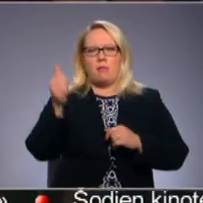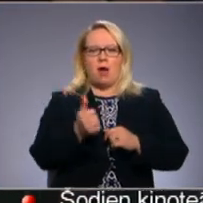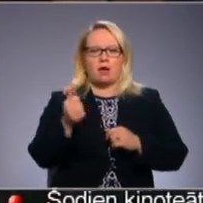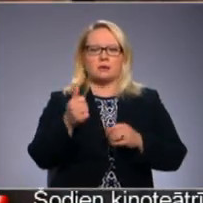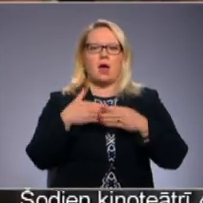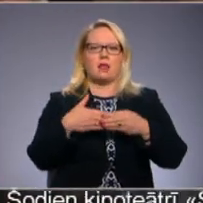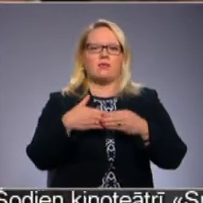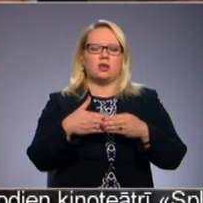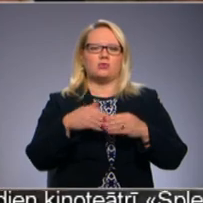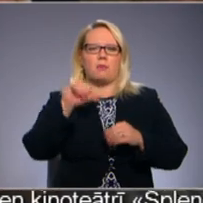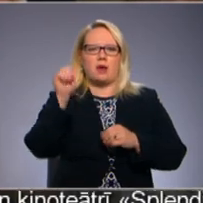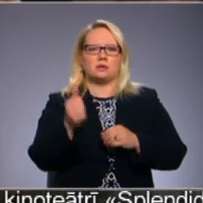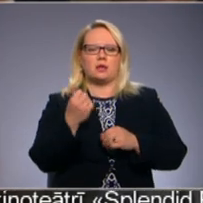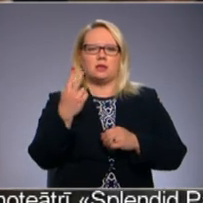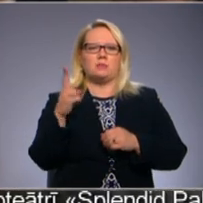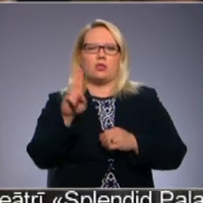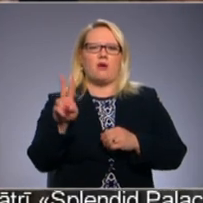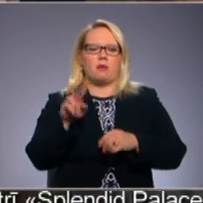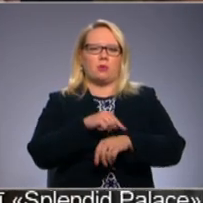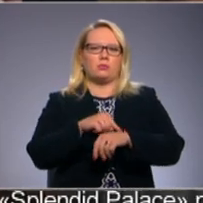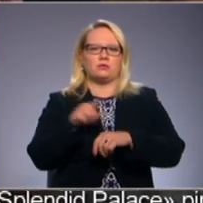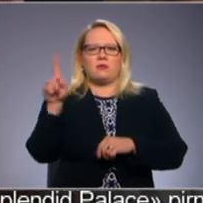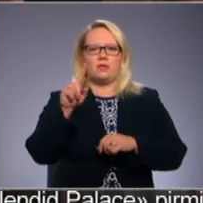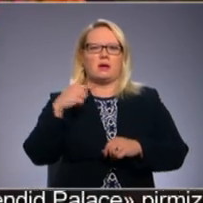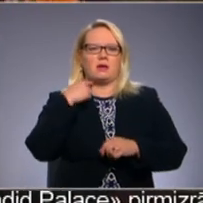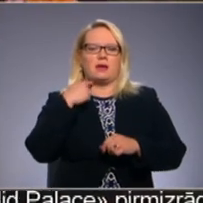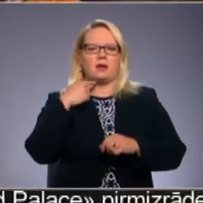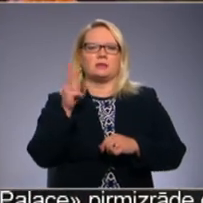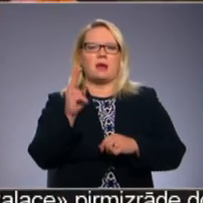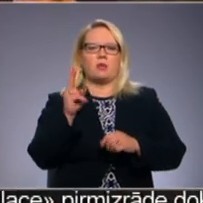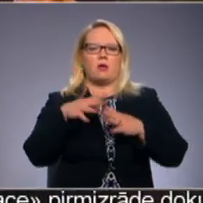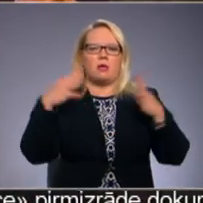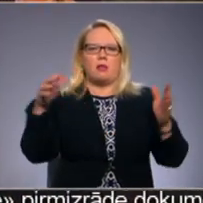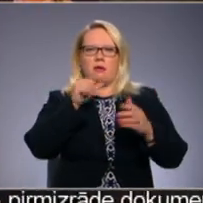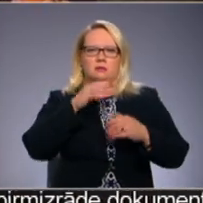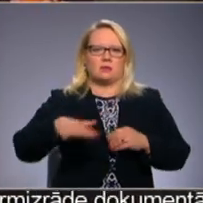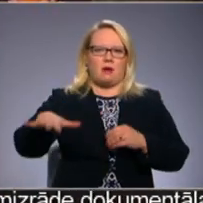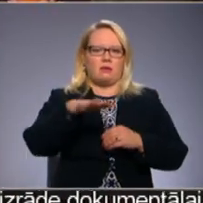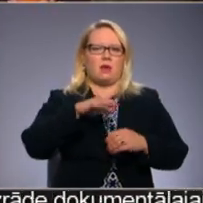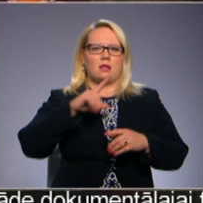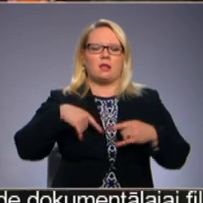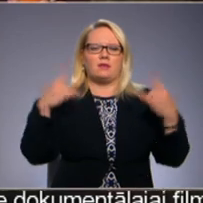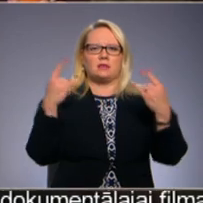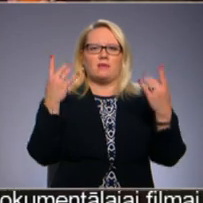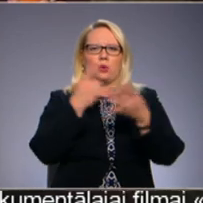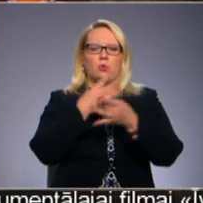Atvadīšanās no mākslinieces 13. novembrī pulksten 13. Rīgas krematorijas lielajā zālē. Latvijas televīzijas